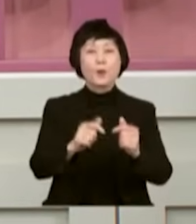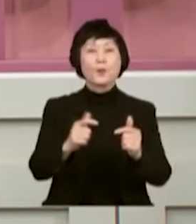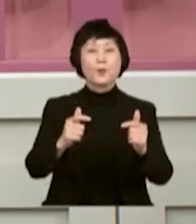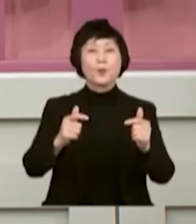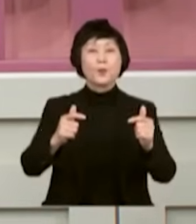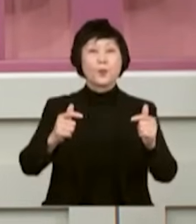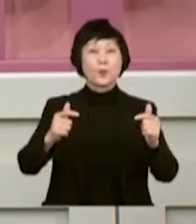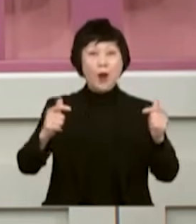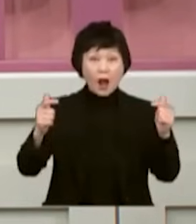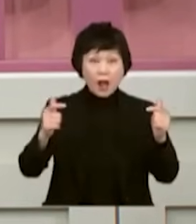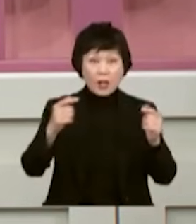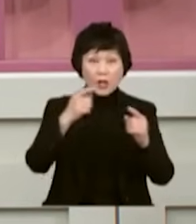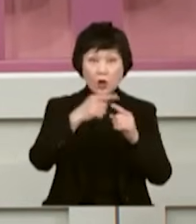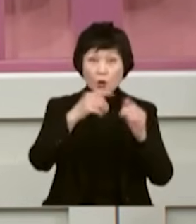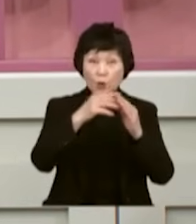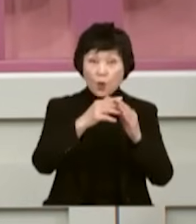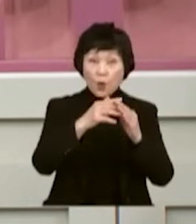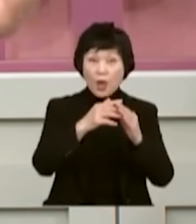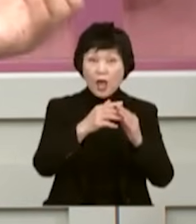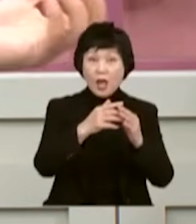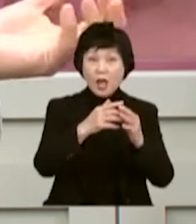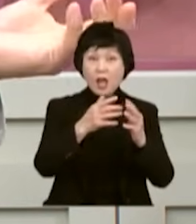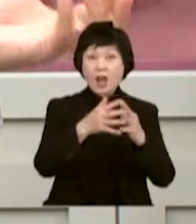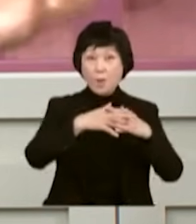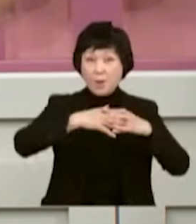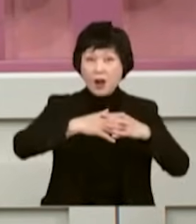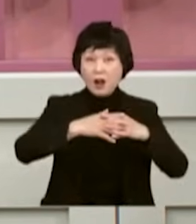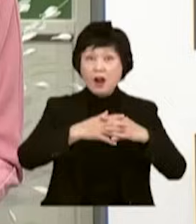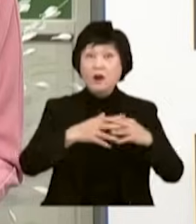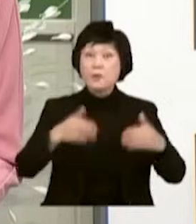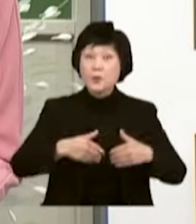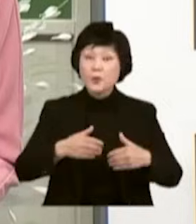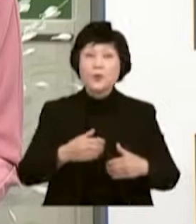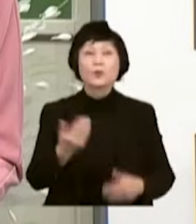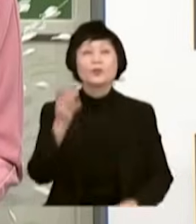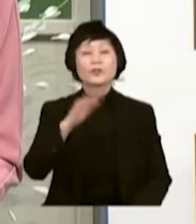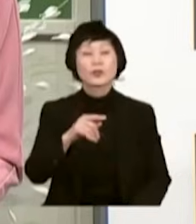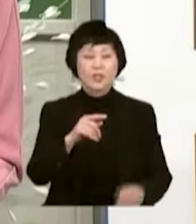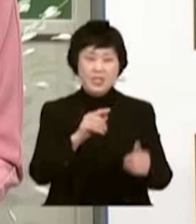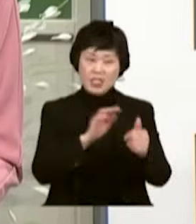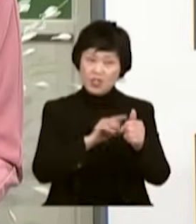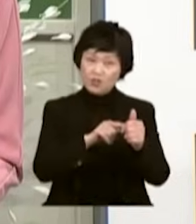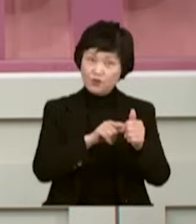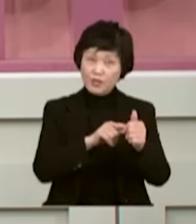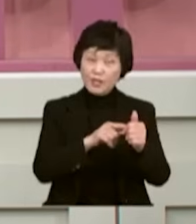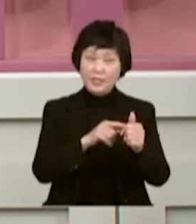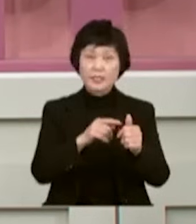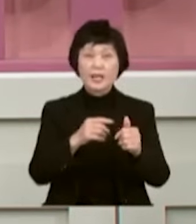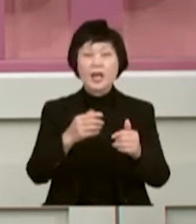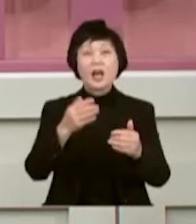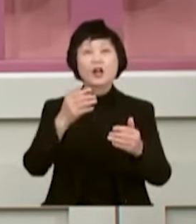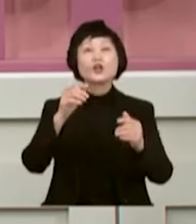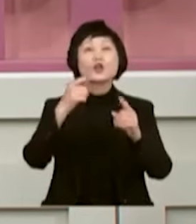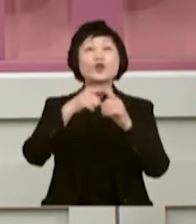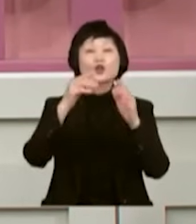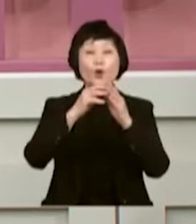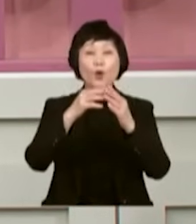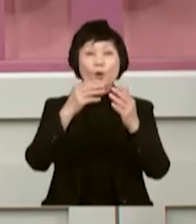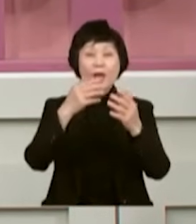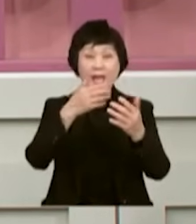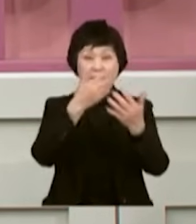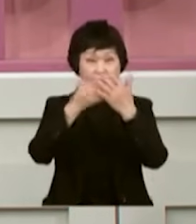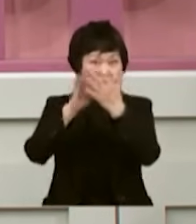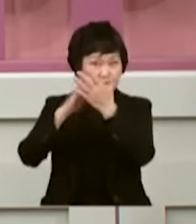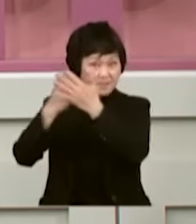교회를 확장해야 돼요. 그럼 그 친구 다니는 인테리어 회사를 그 들어와야 될 거 아닙니까. 딱 했는데 이 개척교회가